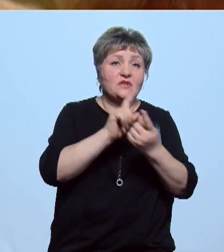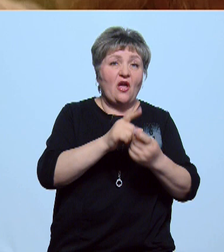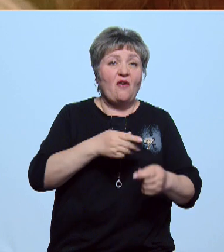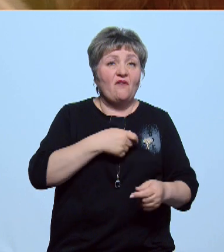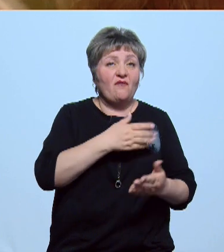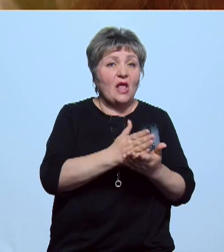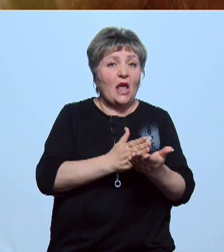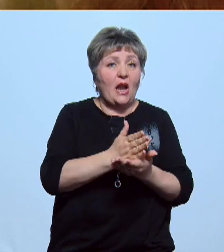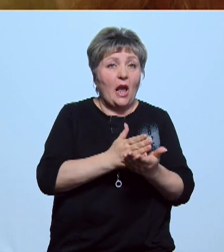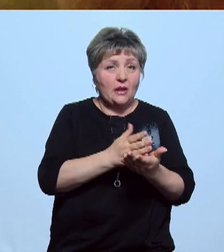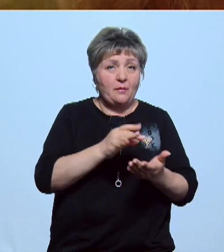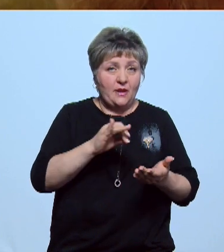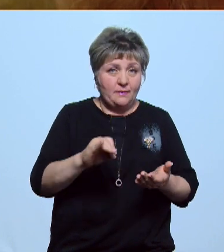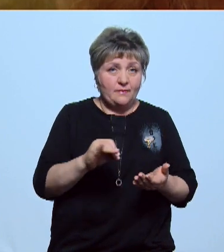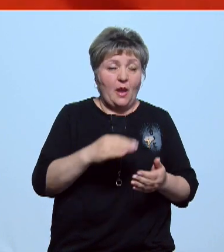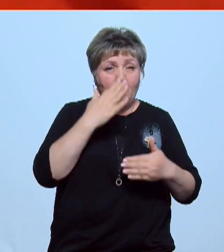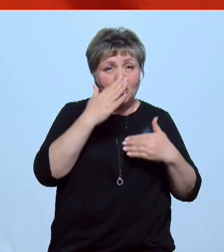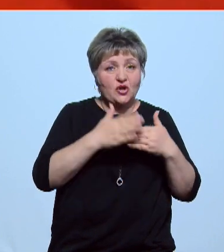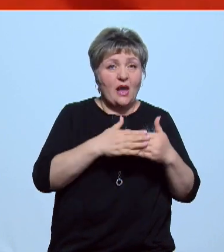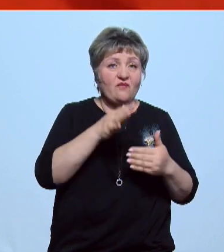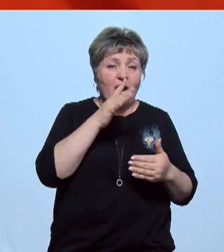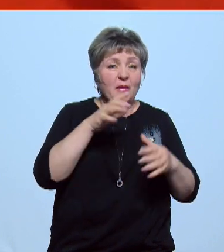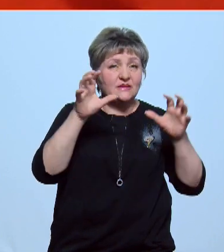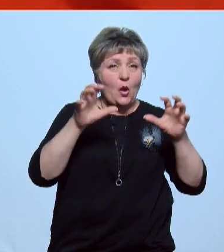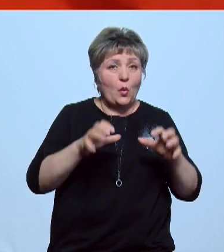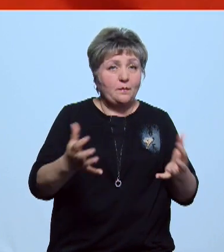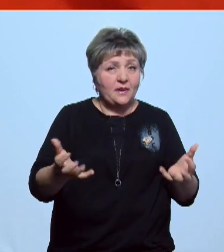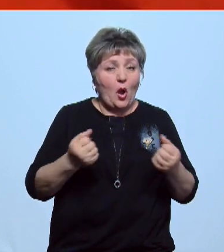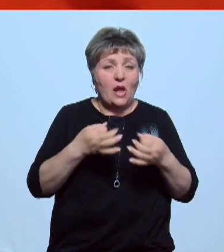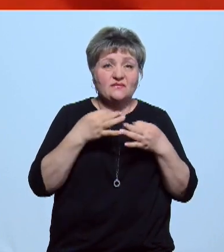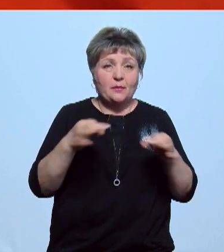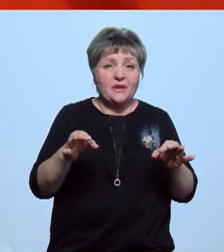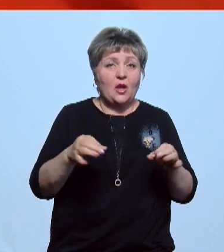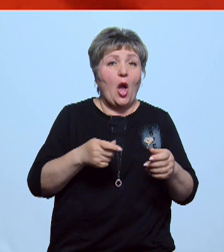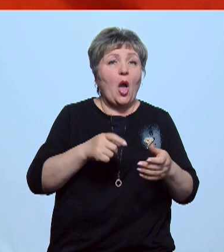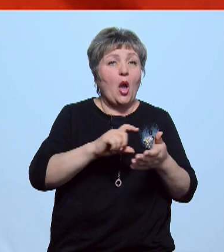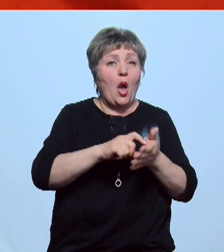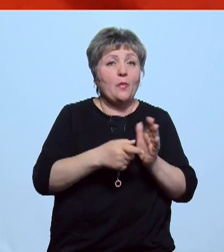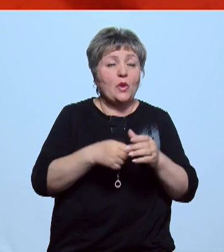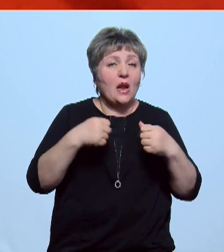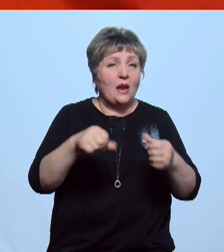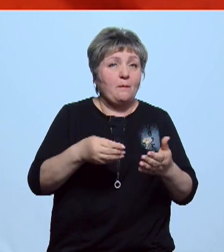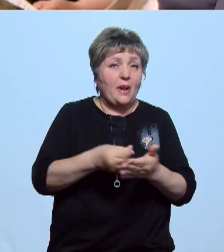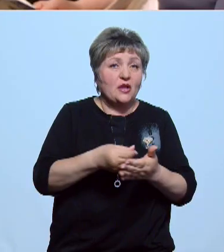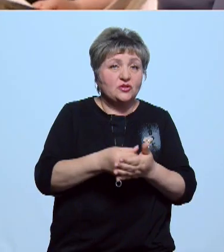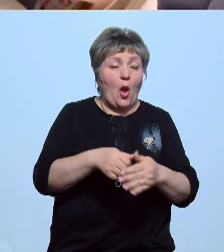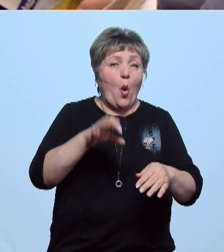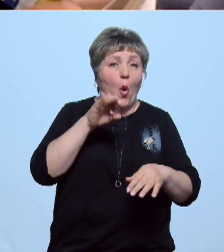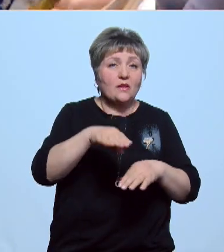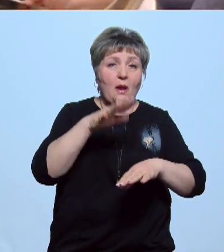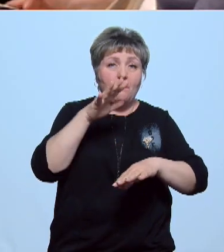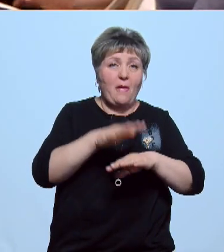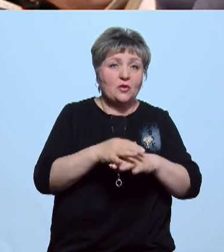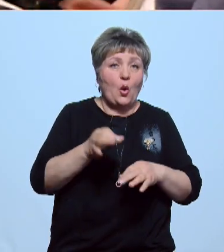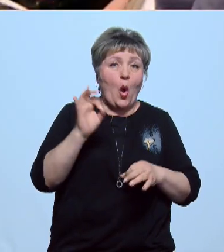ветеранами. В планах парламента в ближайшее время принять и закон, который освободит коммунальные платежи от банковской комиссии. Но пока